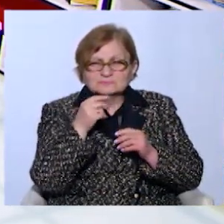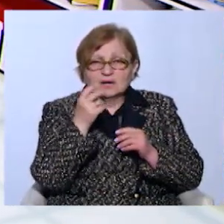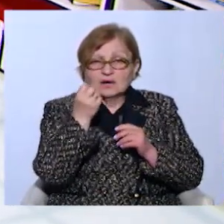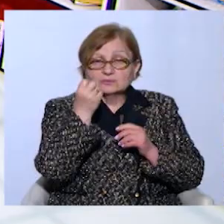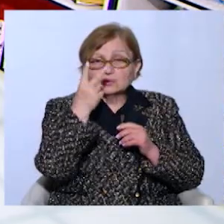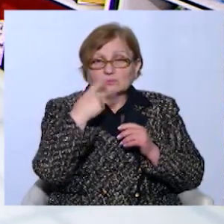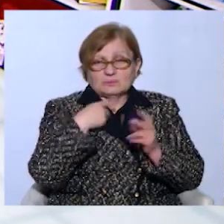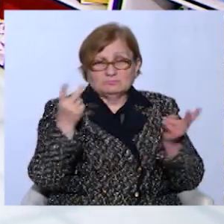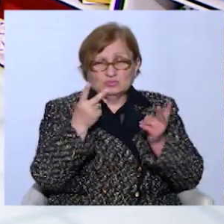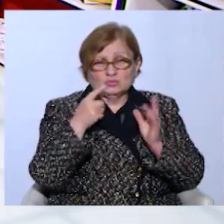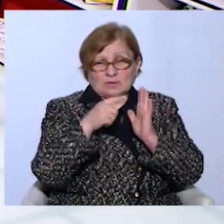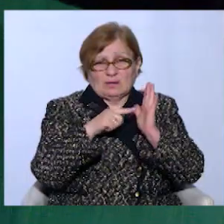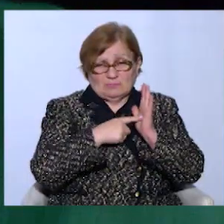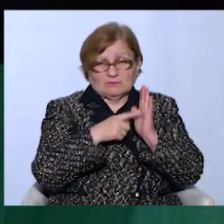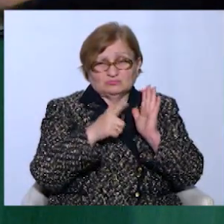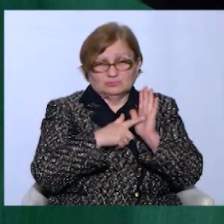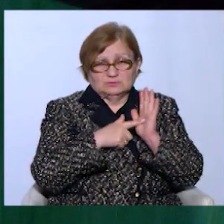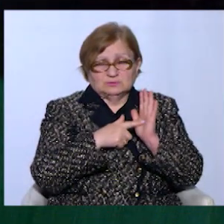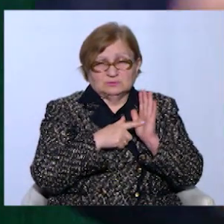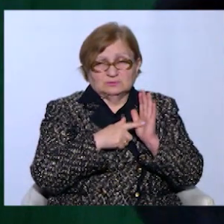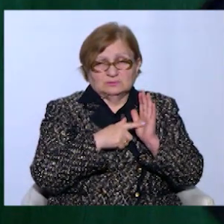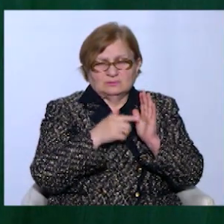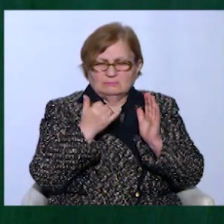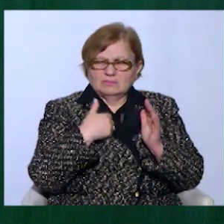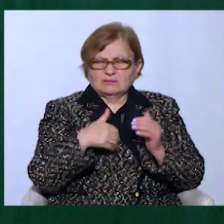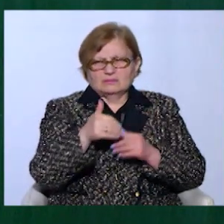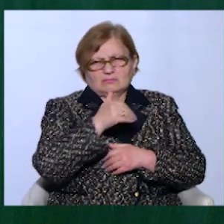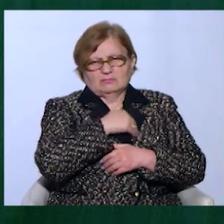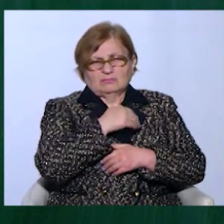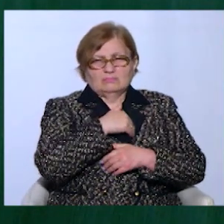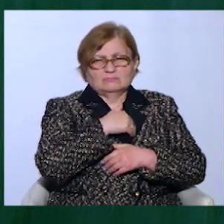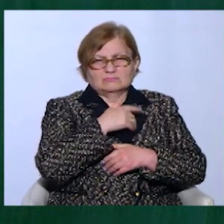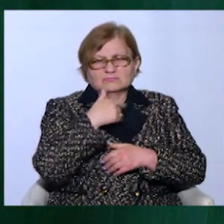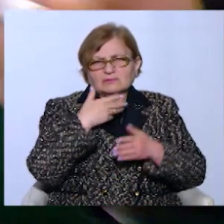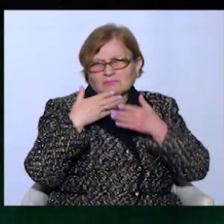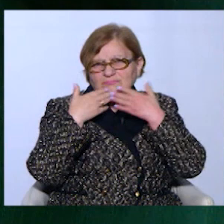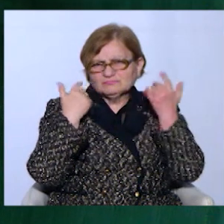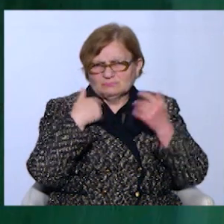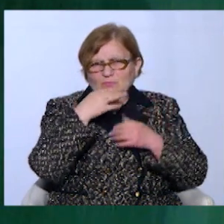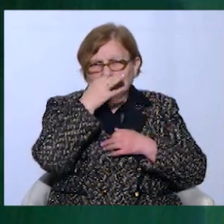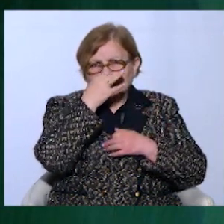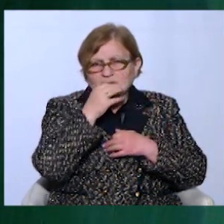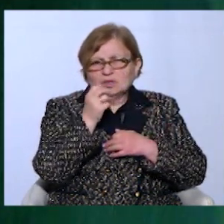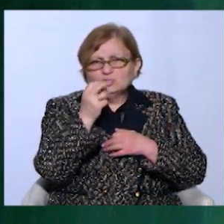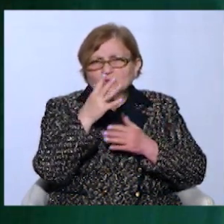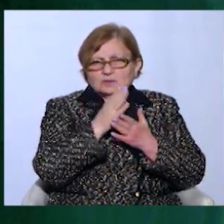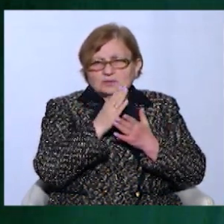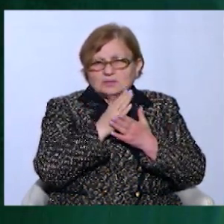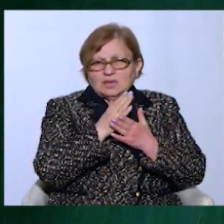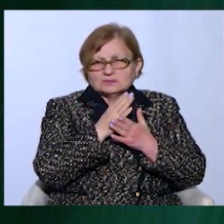უნდა გამემრავლებინა 7-ზე. აი ესე მომინდა მე, ესე უფრო მეხერხება და მომწონს შეიძლება. 12 არის